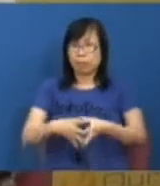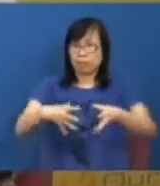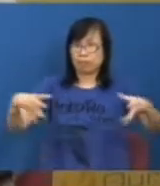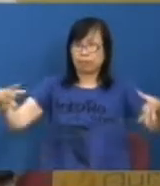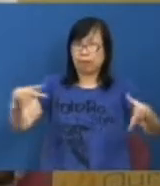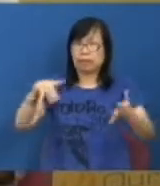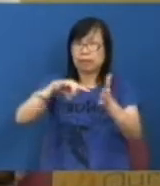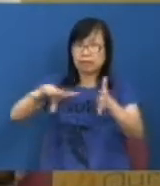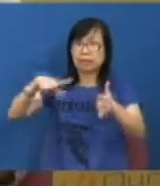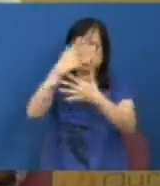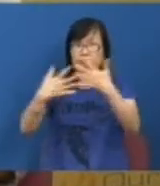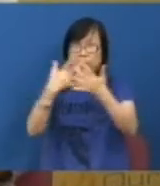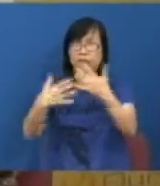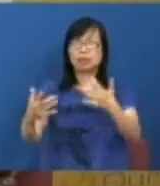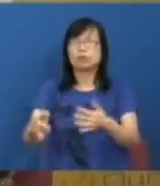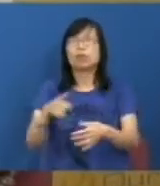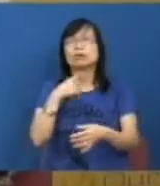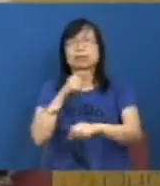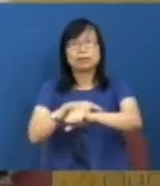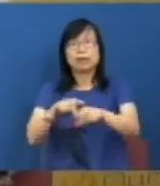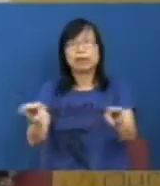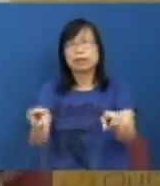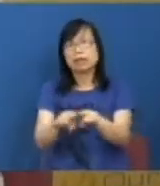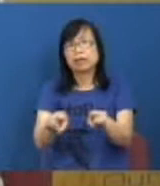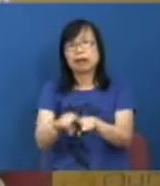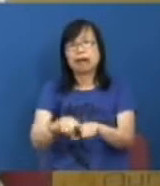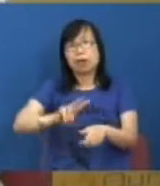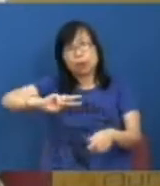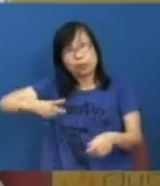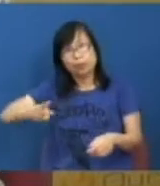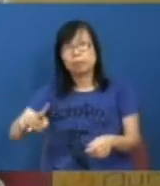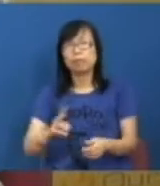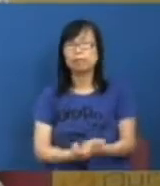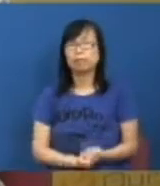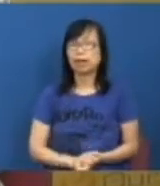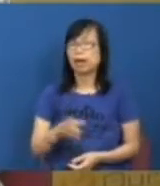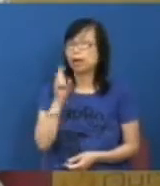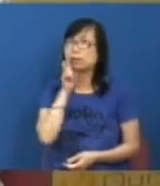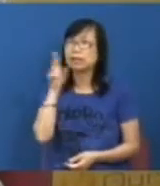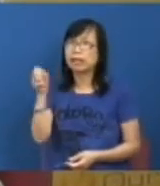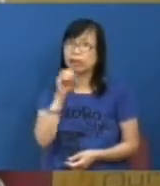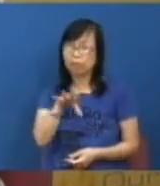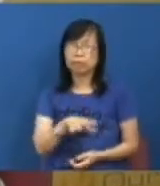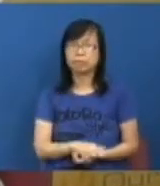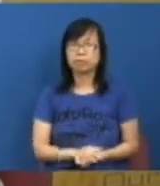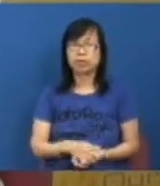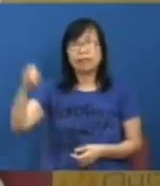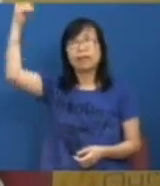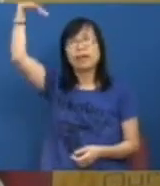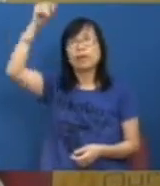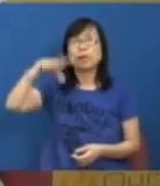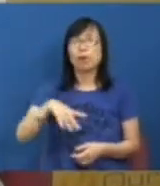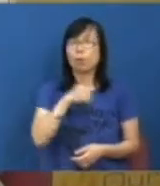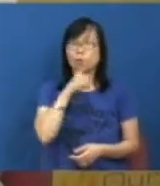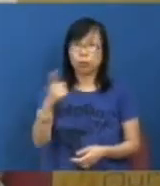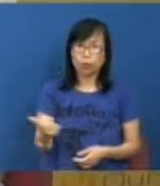電網都好，我諗相信都可以與時並進去改善嘅。咁嗱，好似頭先 Kenneth 你講啦，太陽能咧，我知道好多村屋上邊咧，其